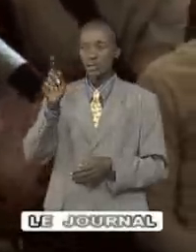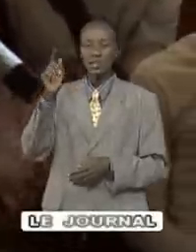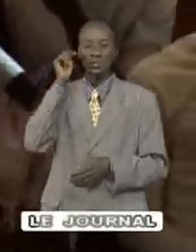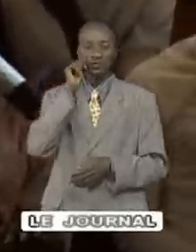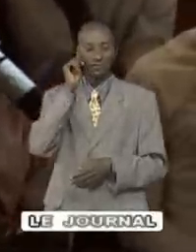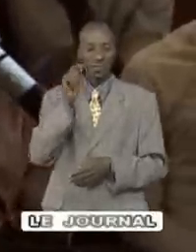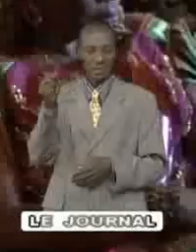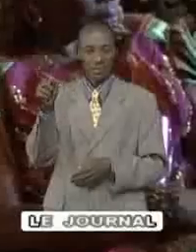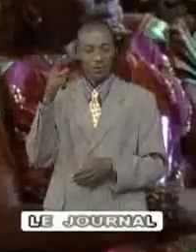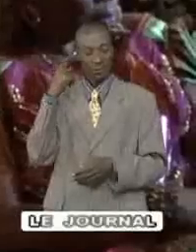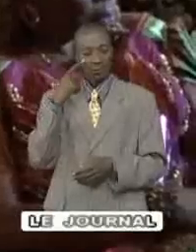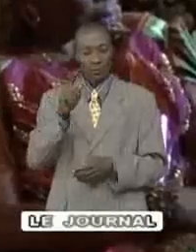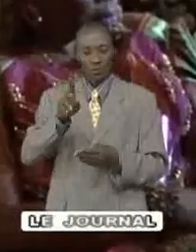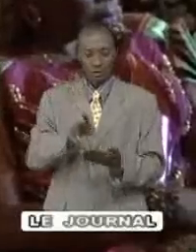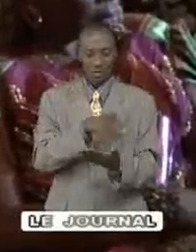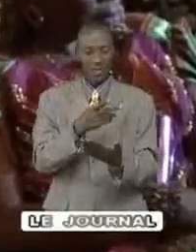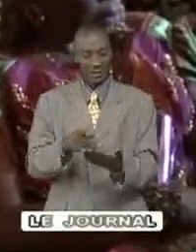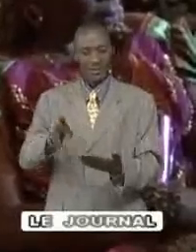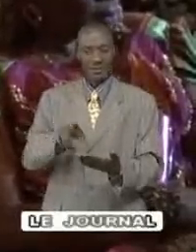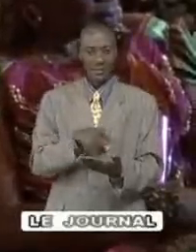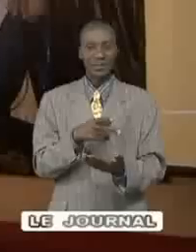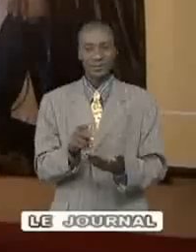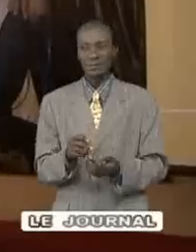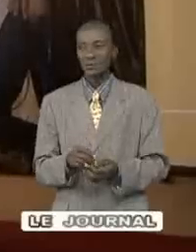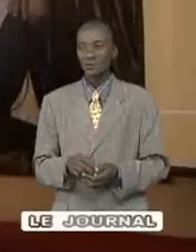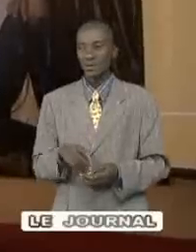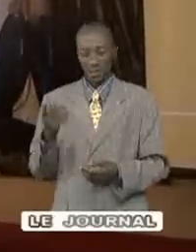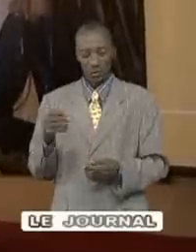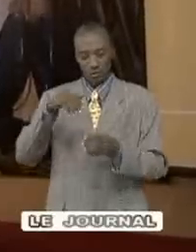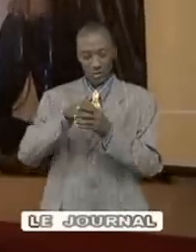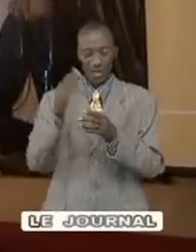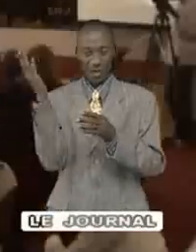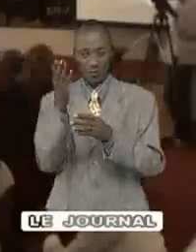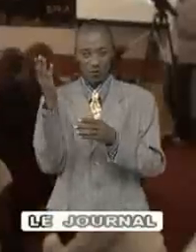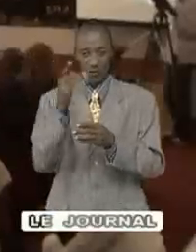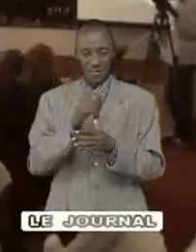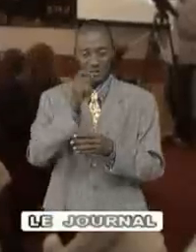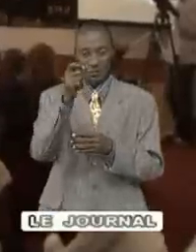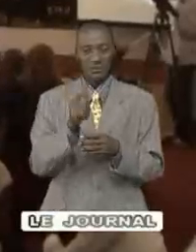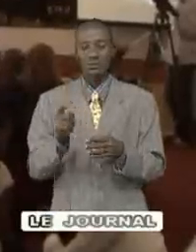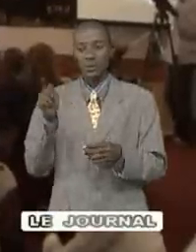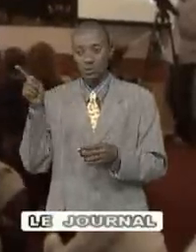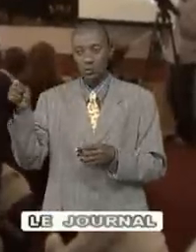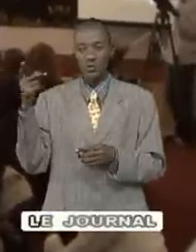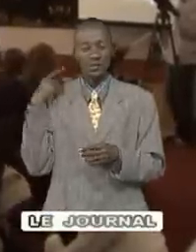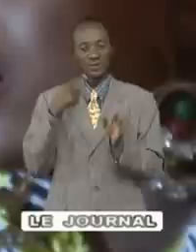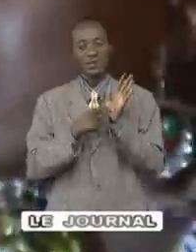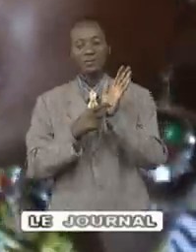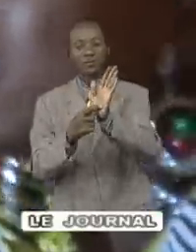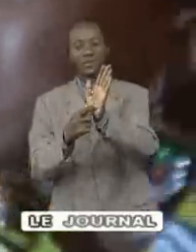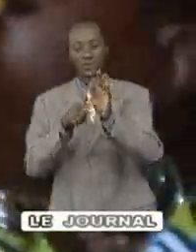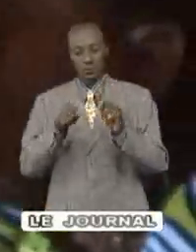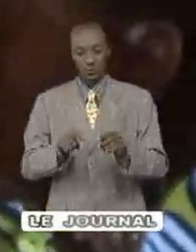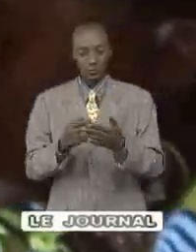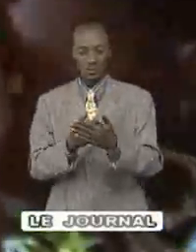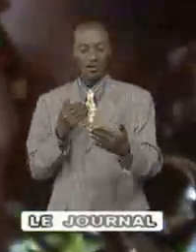accepté d'interpréter ce single. Elle a été présentée au cours d'une conférence de presse animée la veille de la Journée internationale de la femme